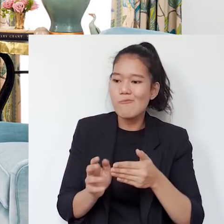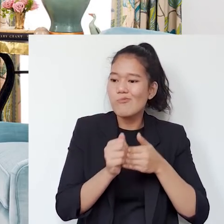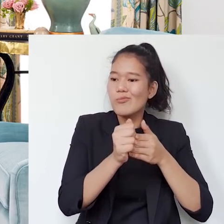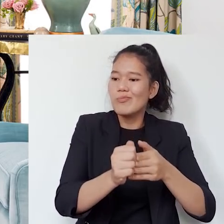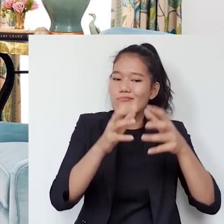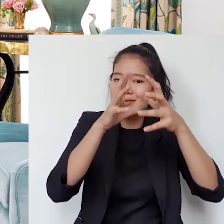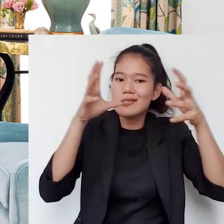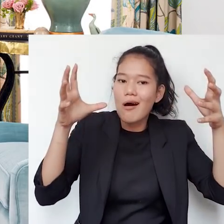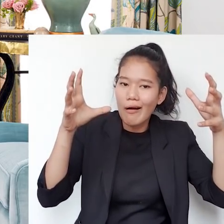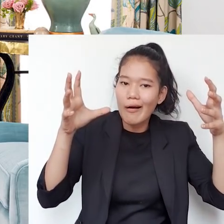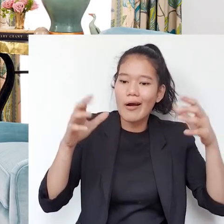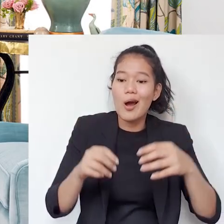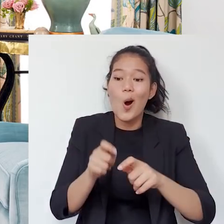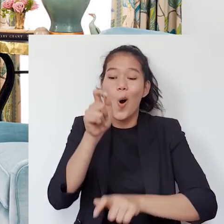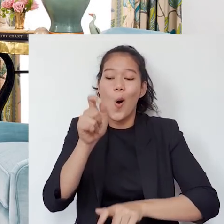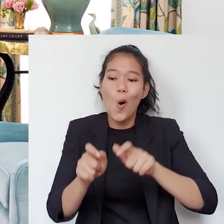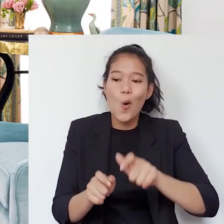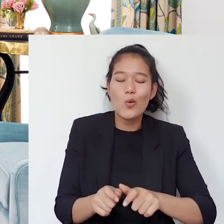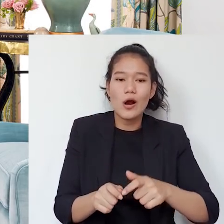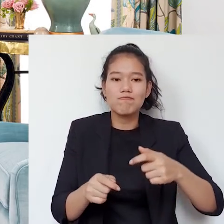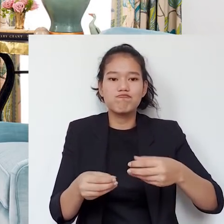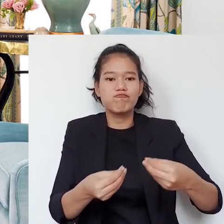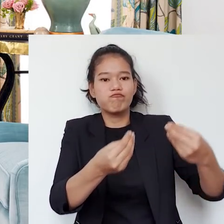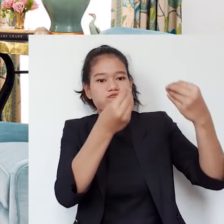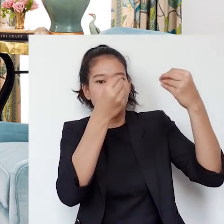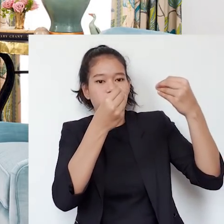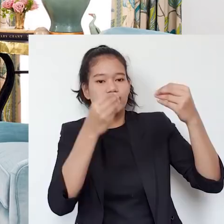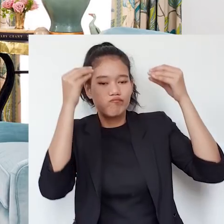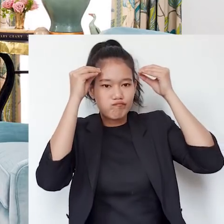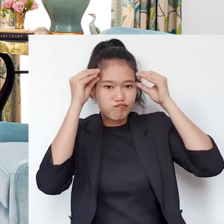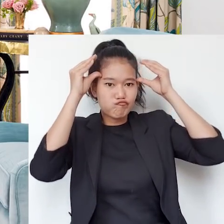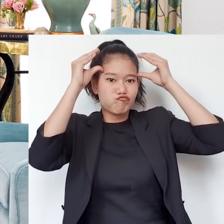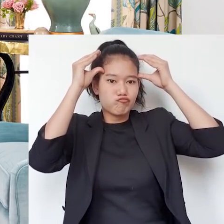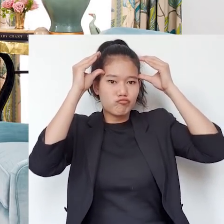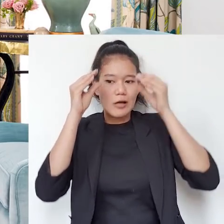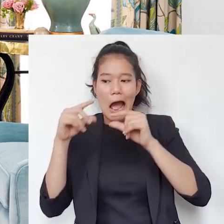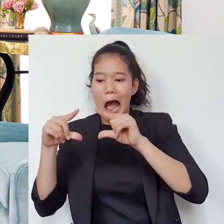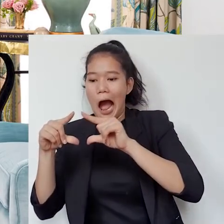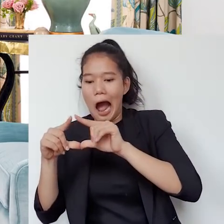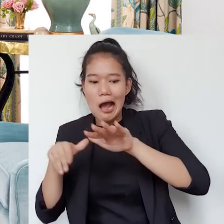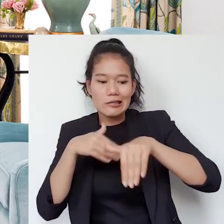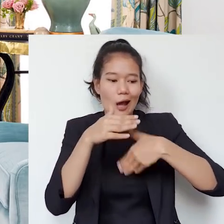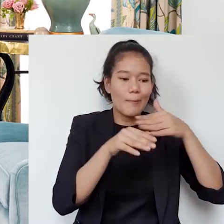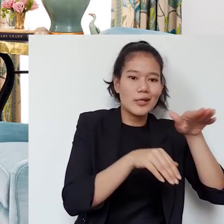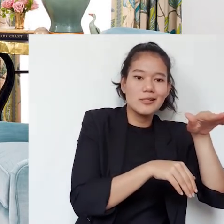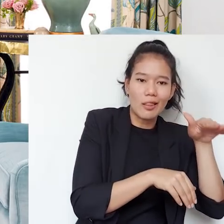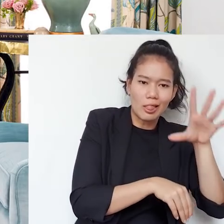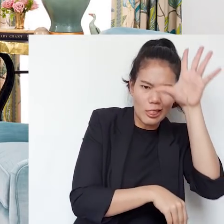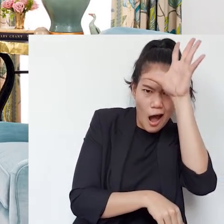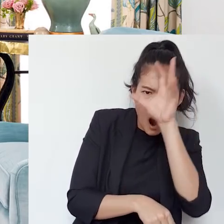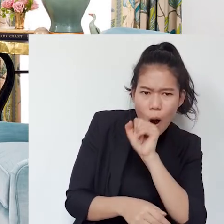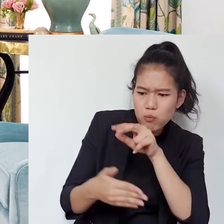besar. Mereka orang-orang terpelajar. Mereka tahu A sampai Z kitab itu.